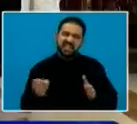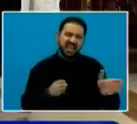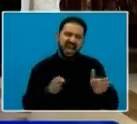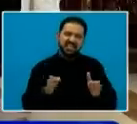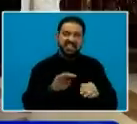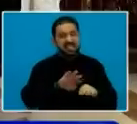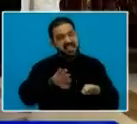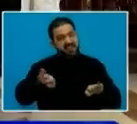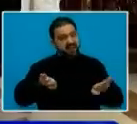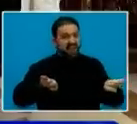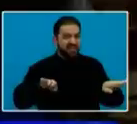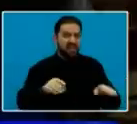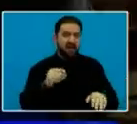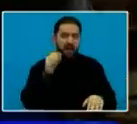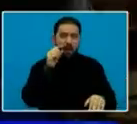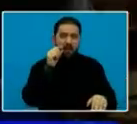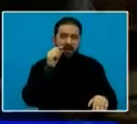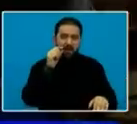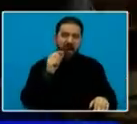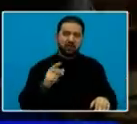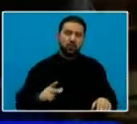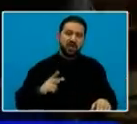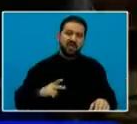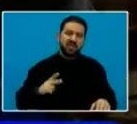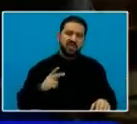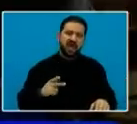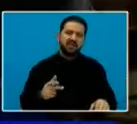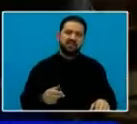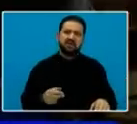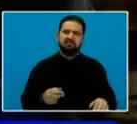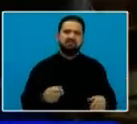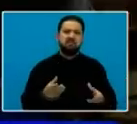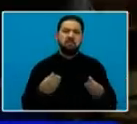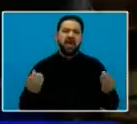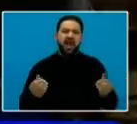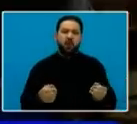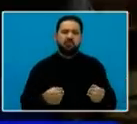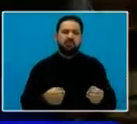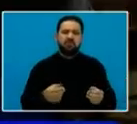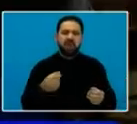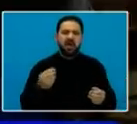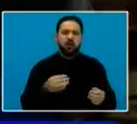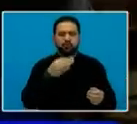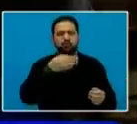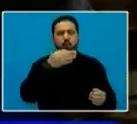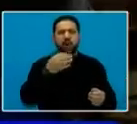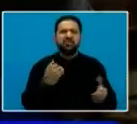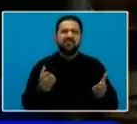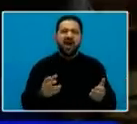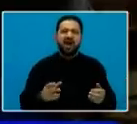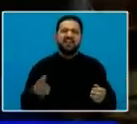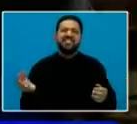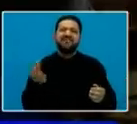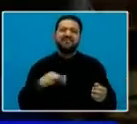diferite. Totdeauna bărbatul este beligerant, are tot timpul ceva de disputat, ceva de împărțit, ceva de comentat. E firea